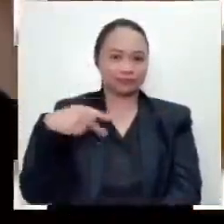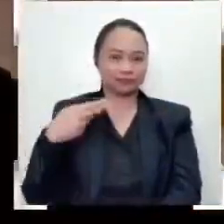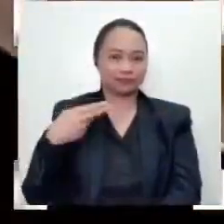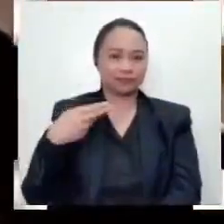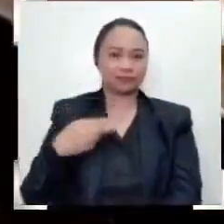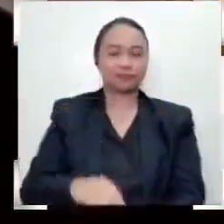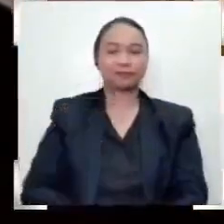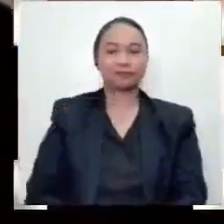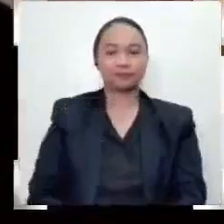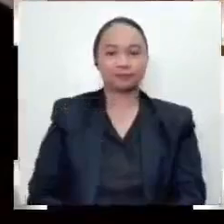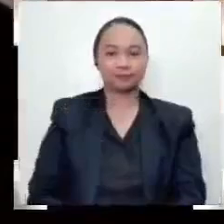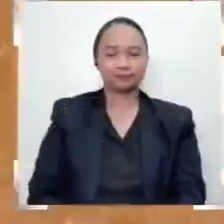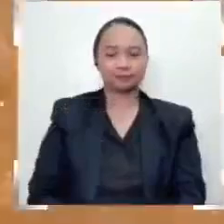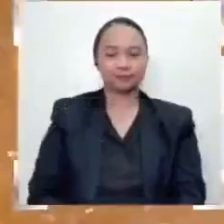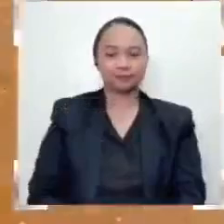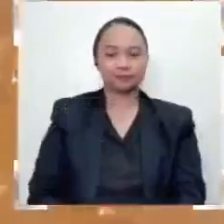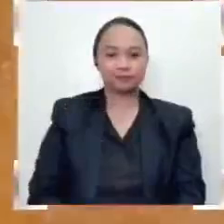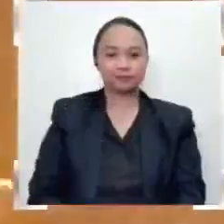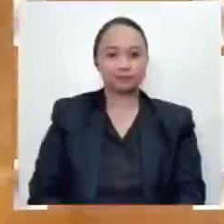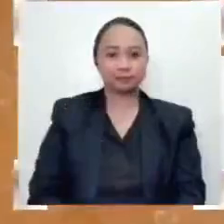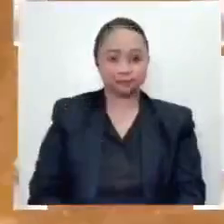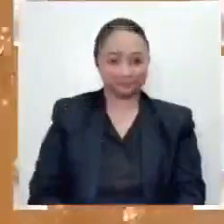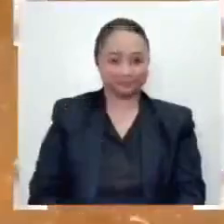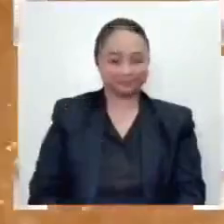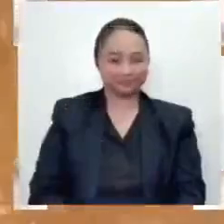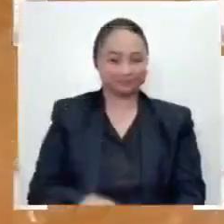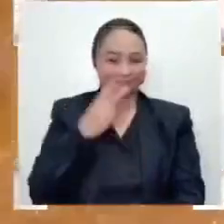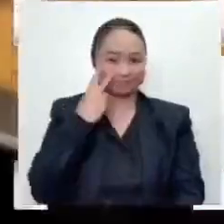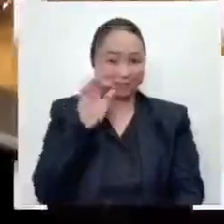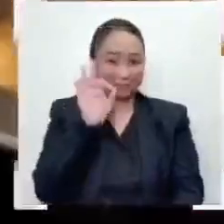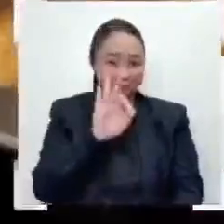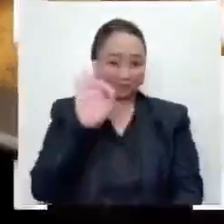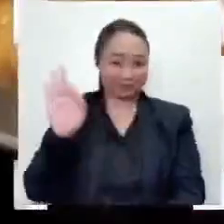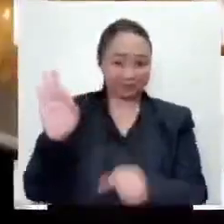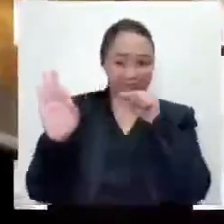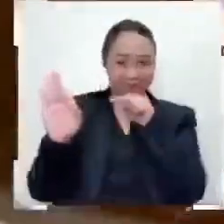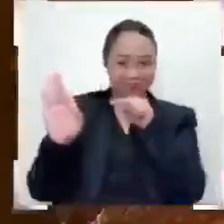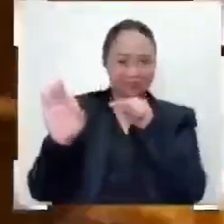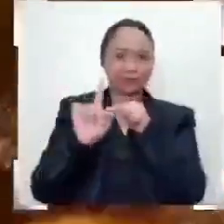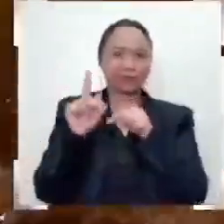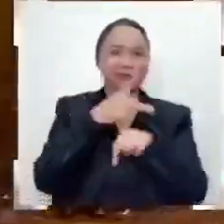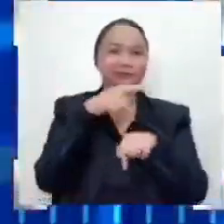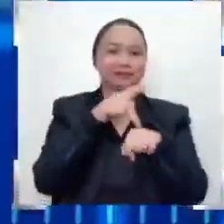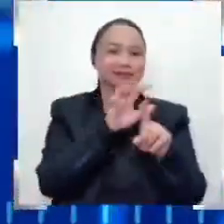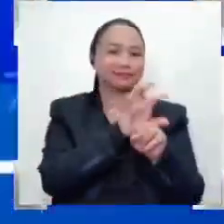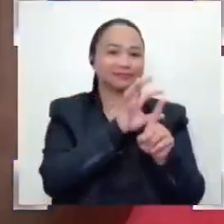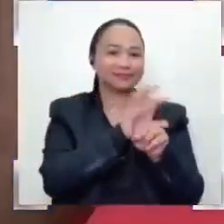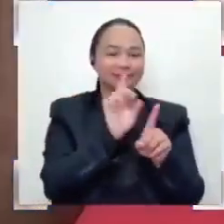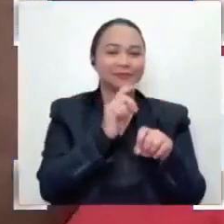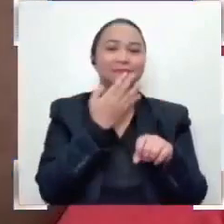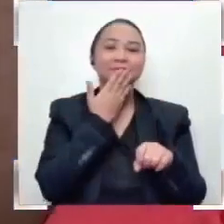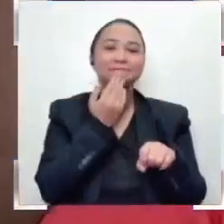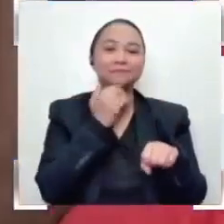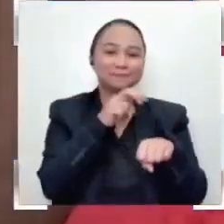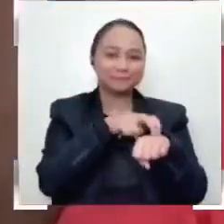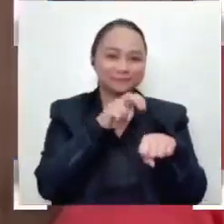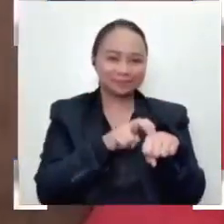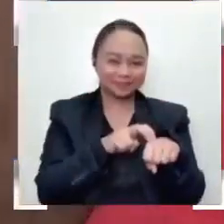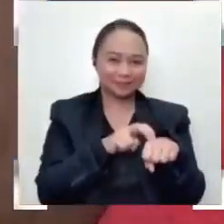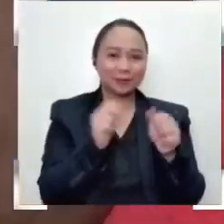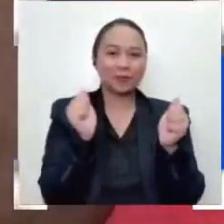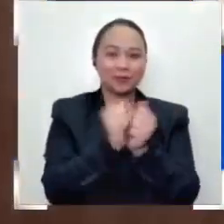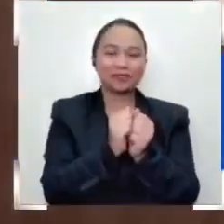French fries bakamo, ang pandapat dyan ng mga Pinoy kamote fries. Prinito rin at pinatamis pa ng asukal. Ito pa yung hanap ng